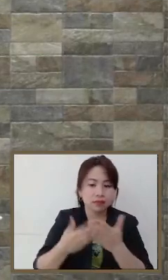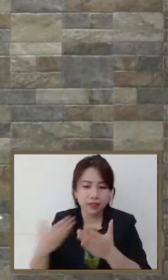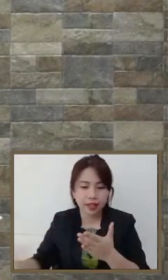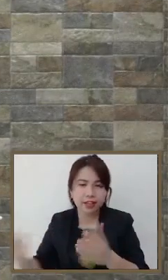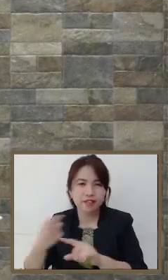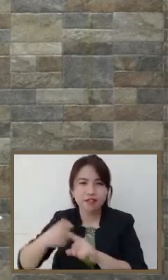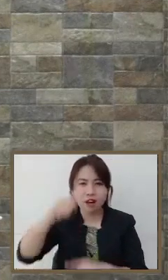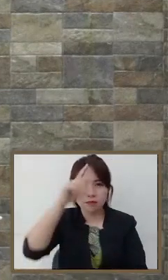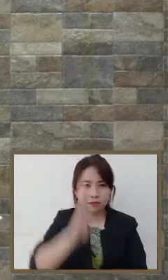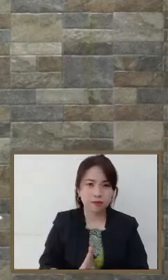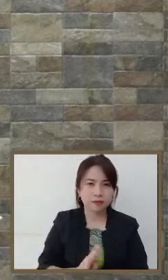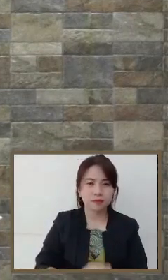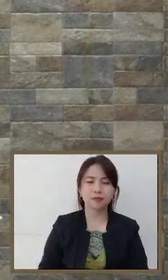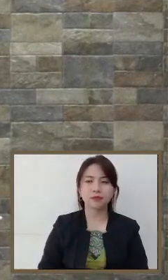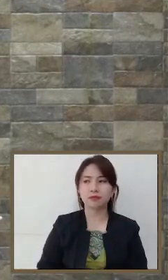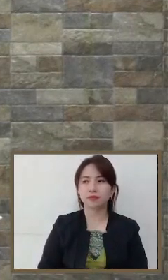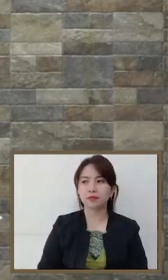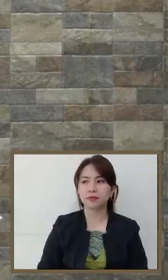from